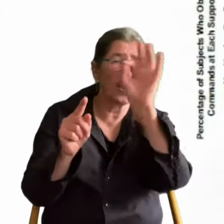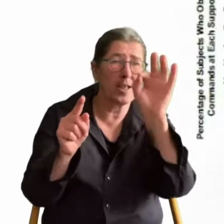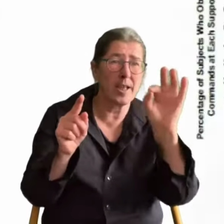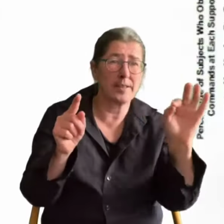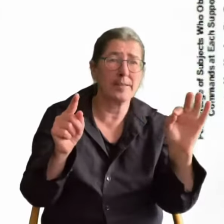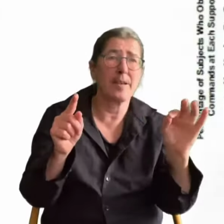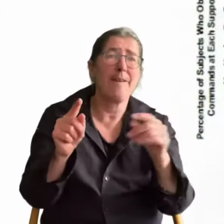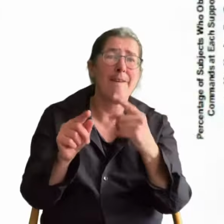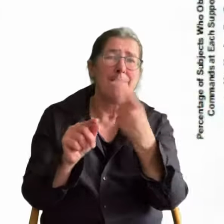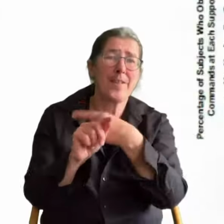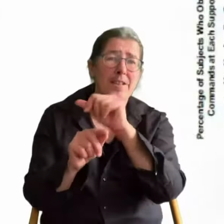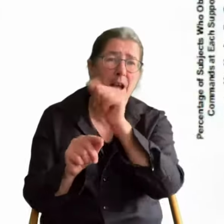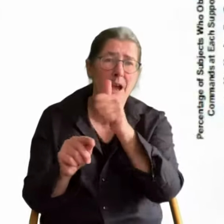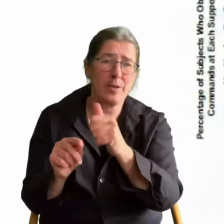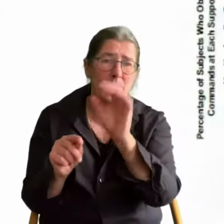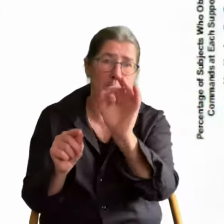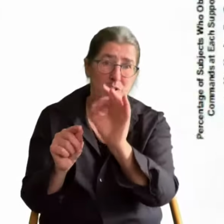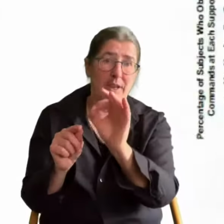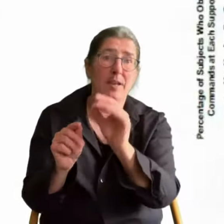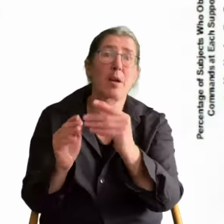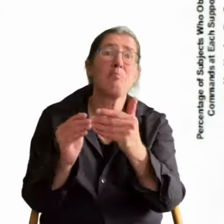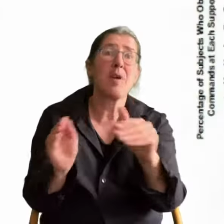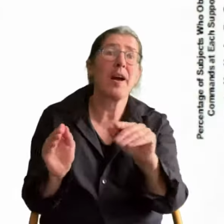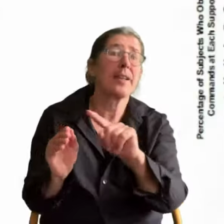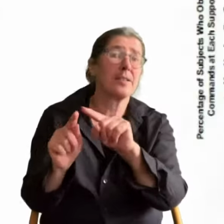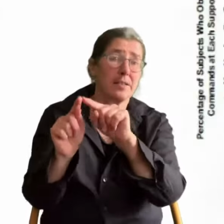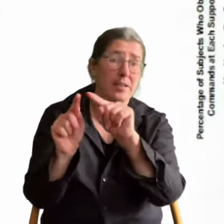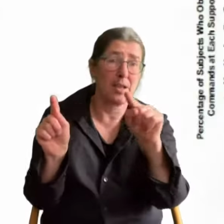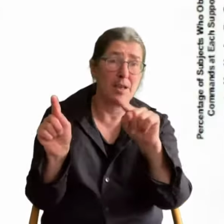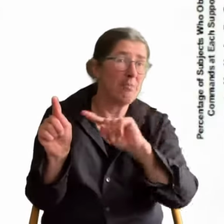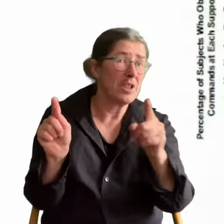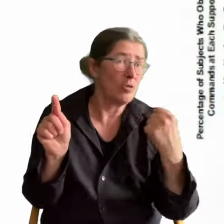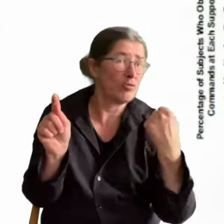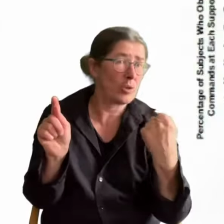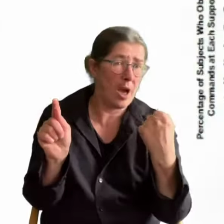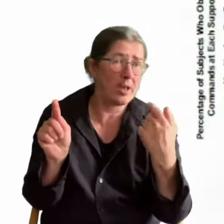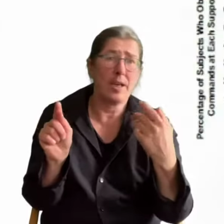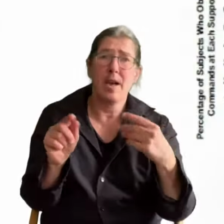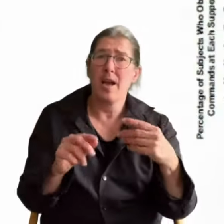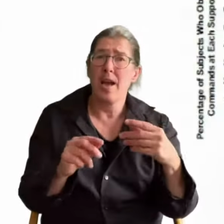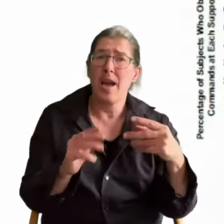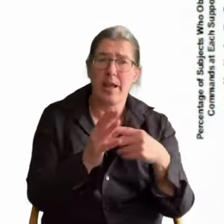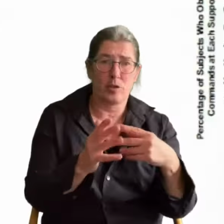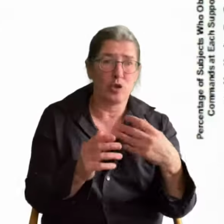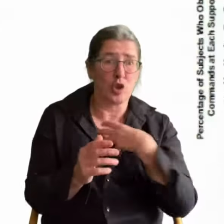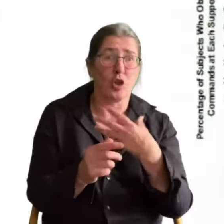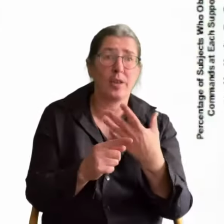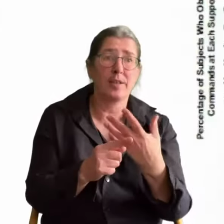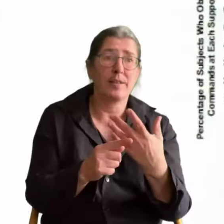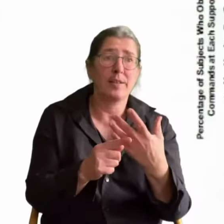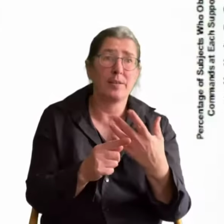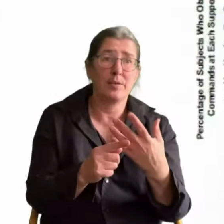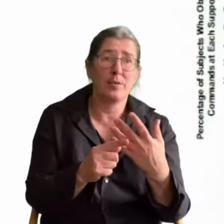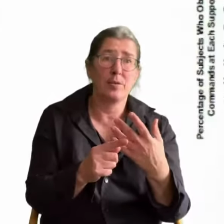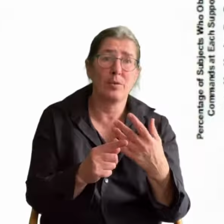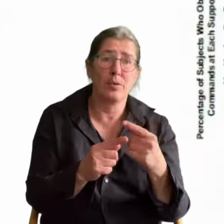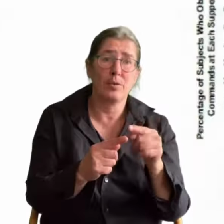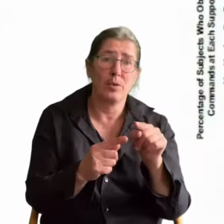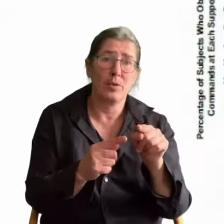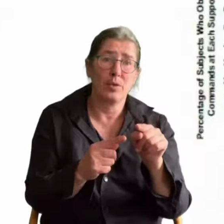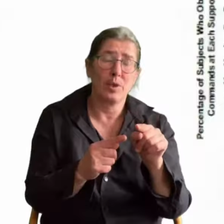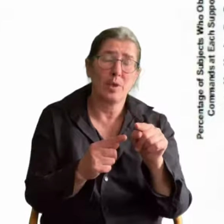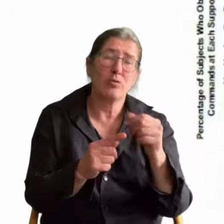linie fast 100 prozent waren bereit bis zu einem sehr sehr starken elektroschock zu gehen und zwar